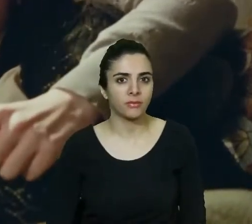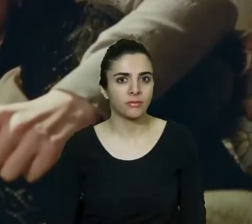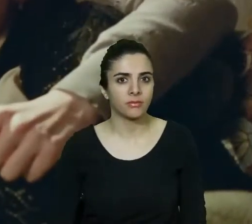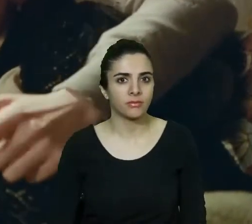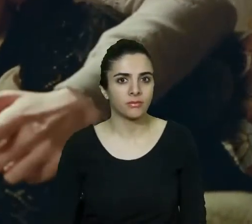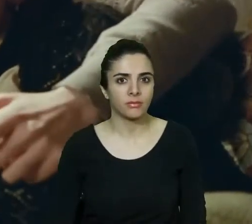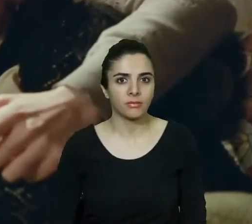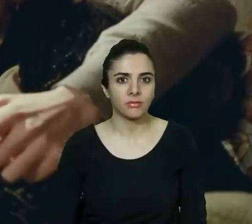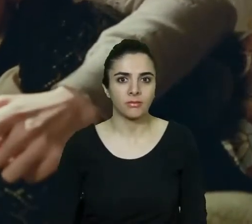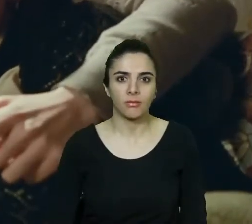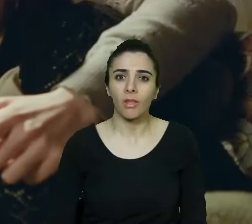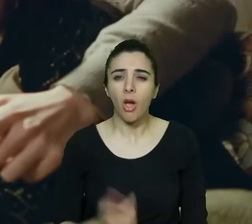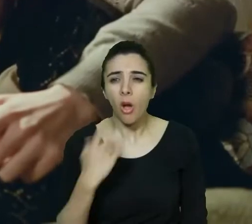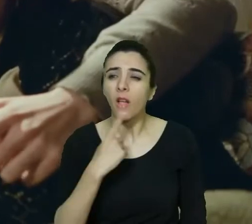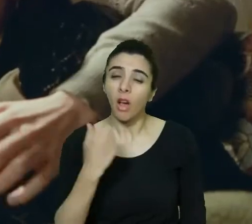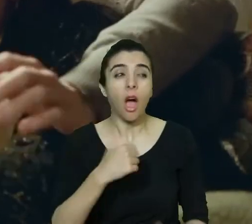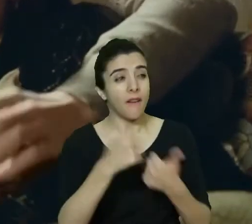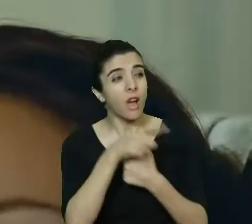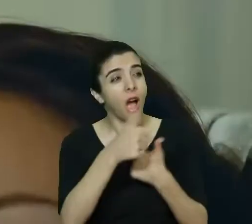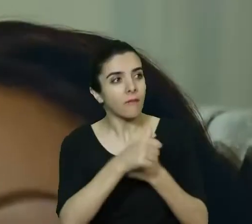Evlendireceğim seni diye kendini evlendirme Allah.